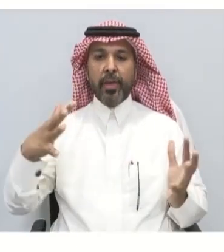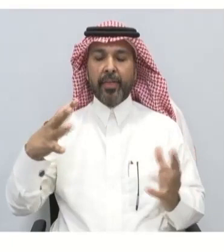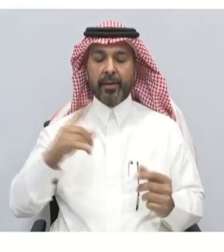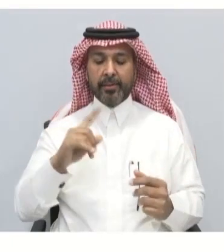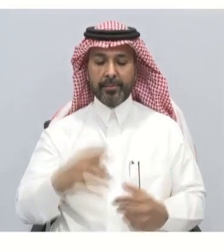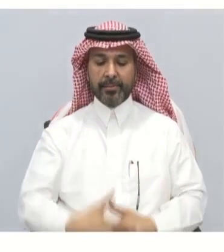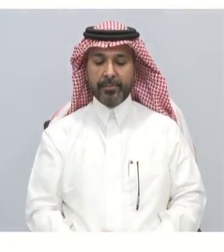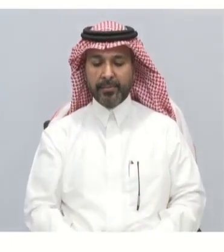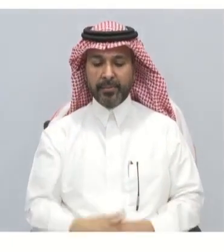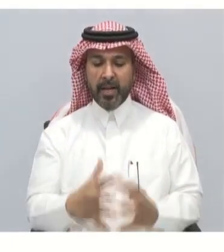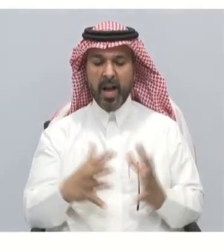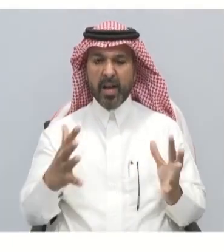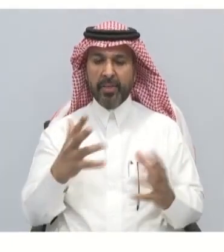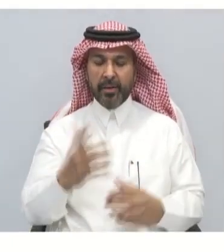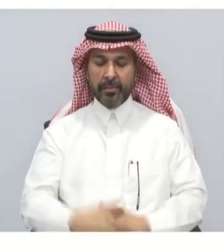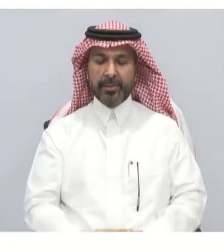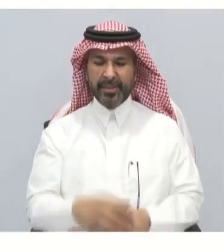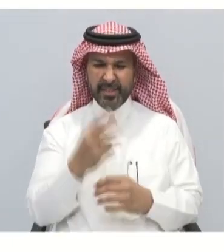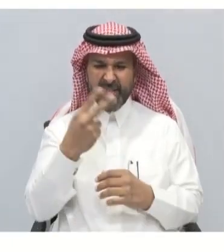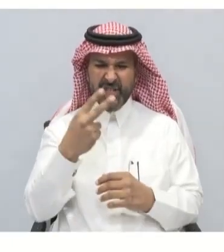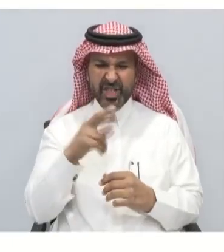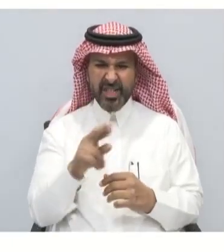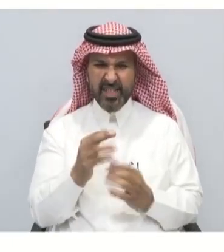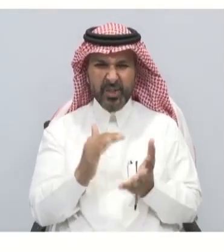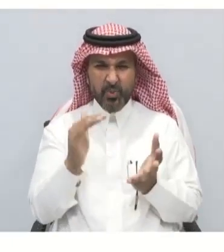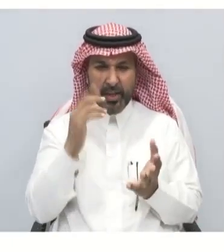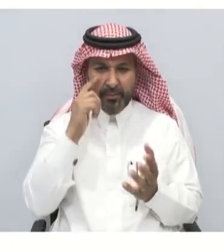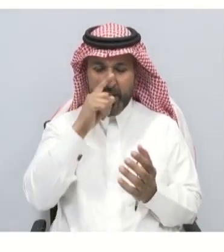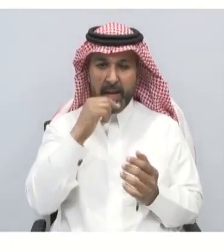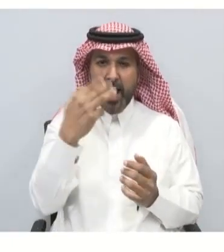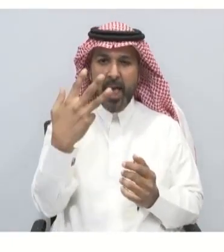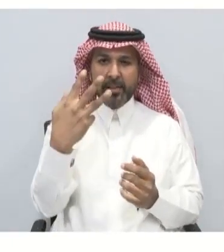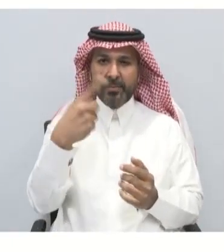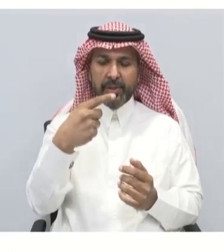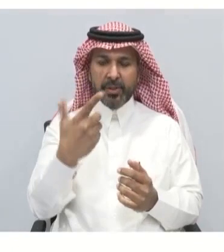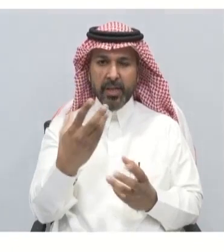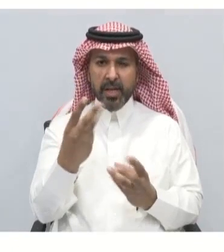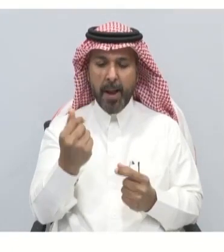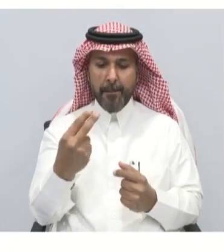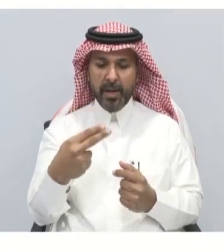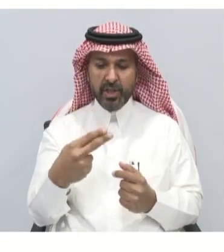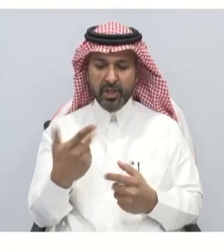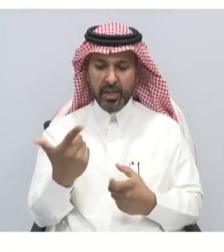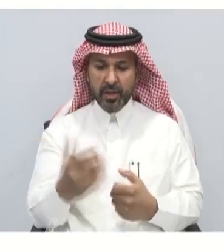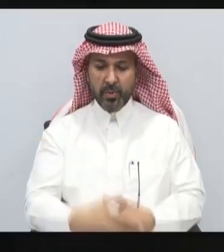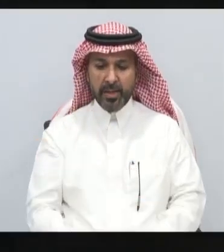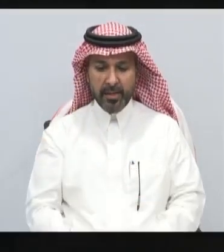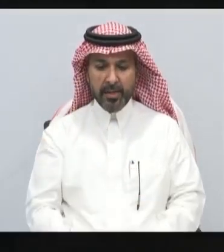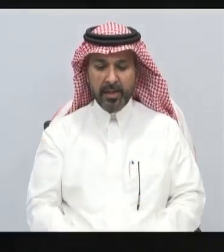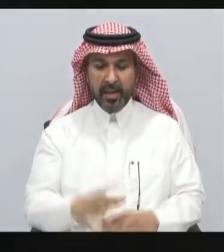عليها بسعر مبلغ بسيط جدا اللي هو 20 هلله 20 هلله قيمه اي ورقه من